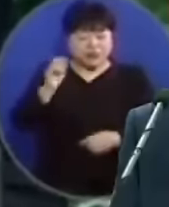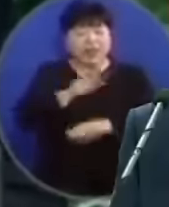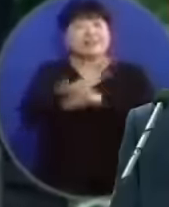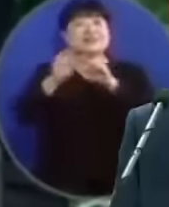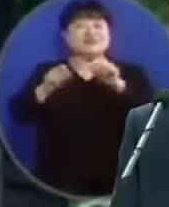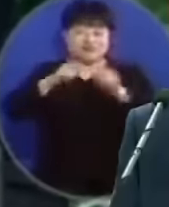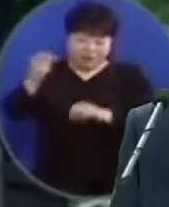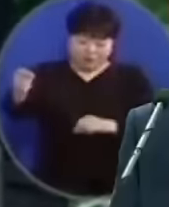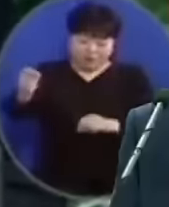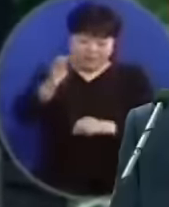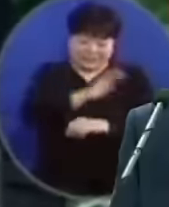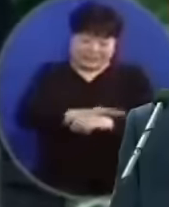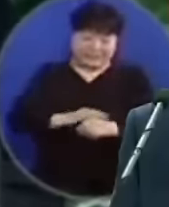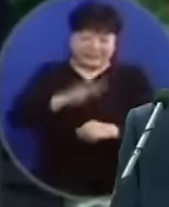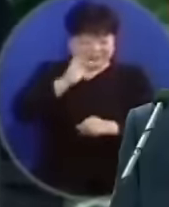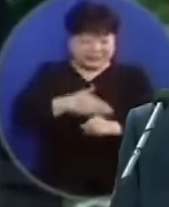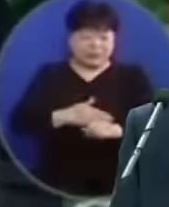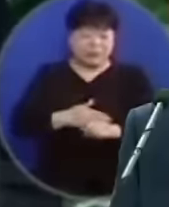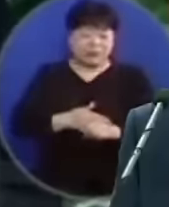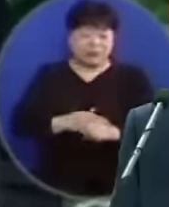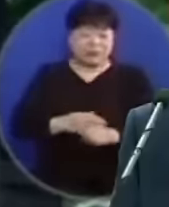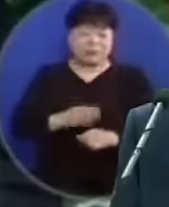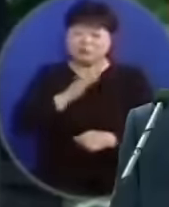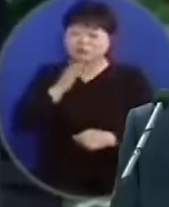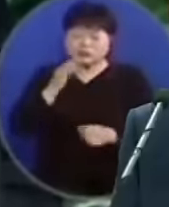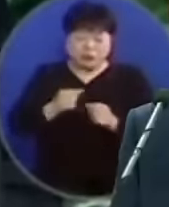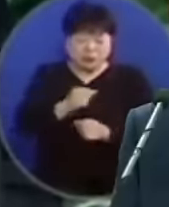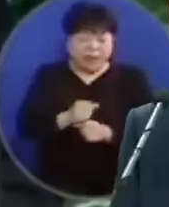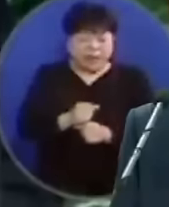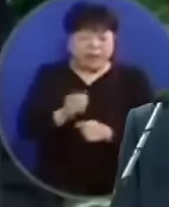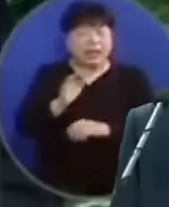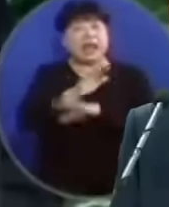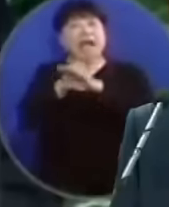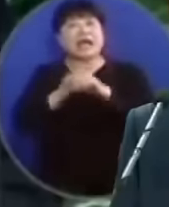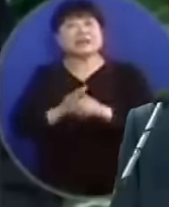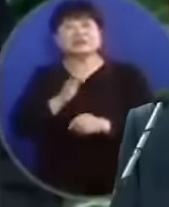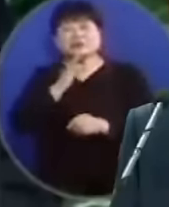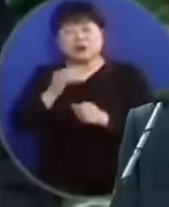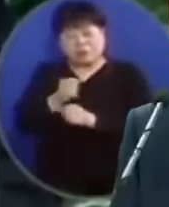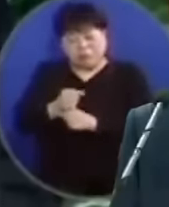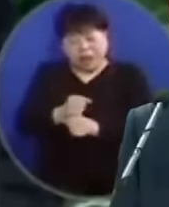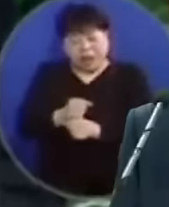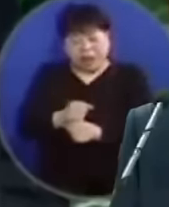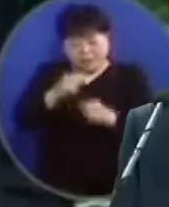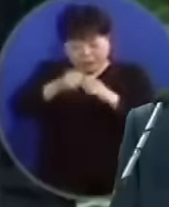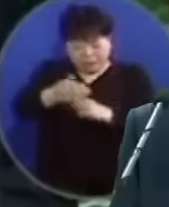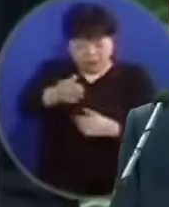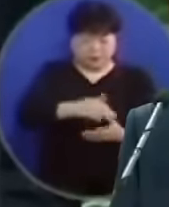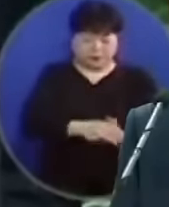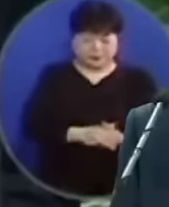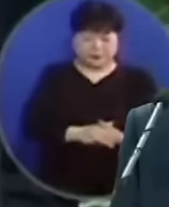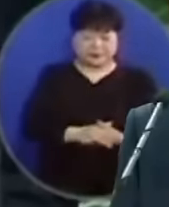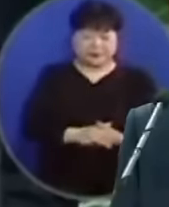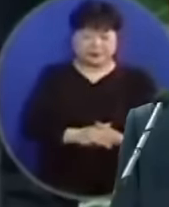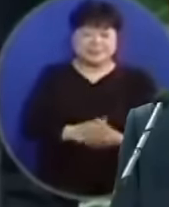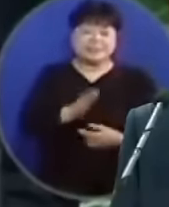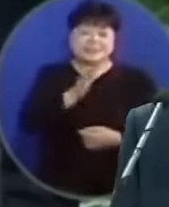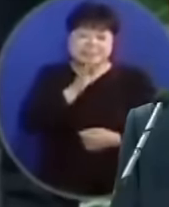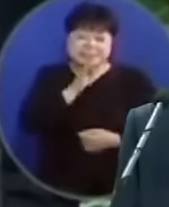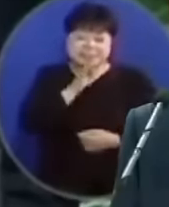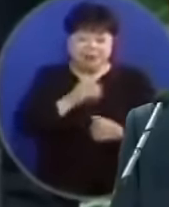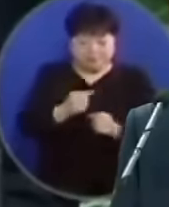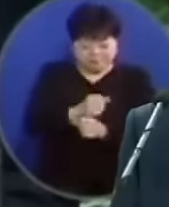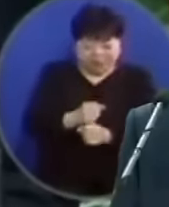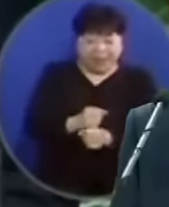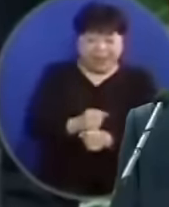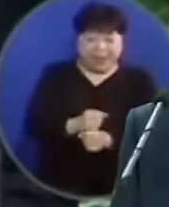것입니다. 잘못 매서 부정적으로 매면 이것은 하늘에서 부정적으로 내버려 두기 때문에 파괴가 되는 것, 긍정적으로